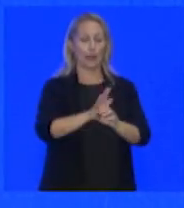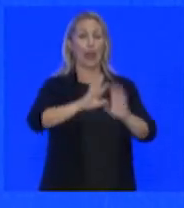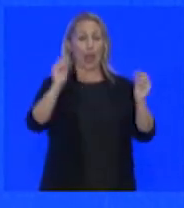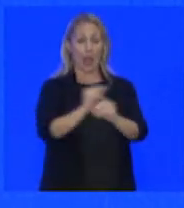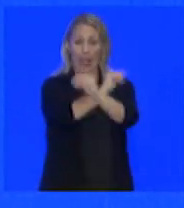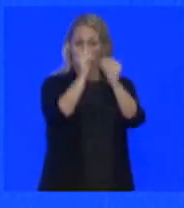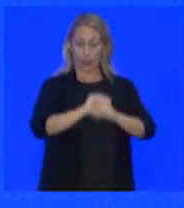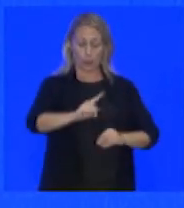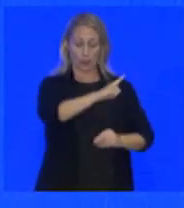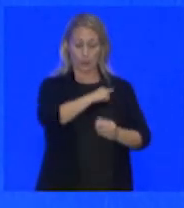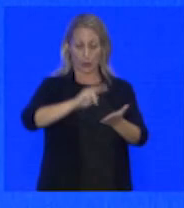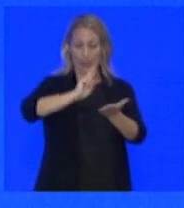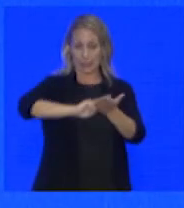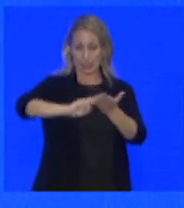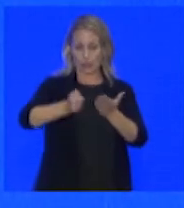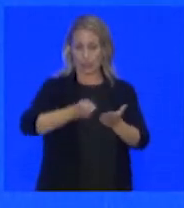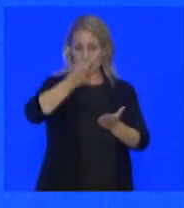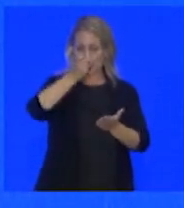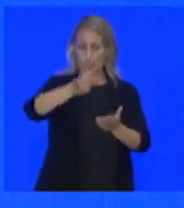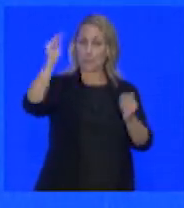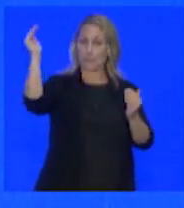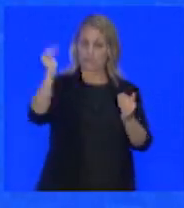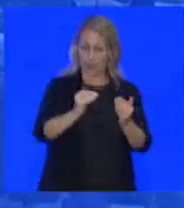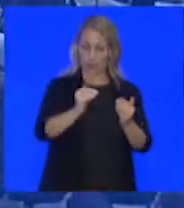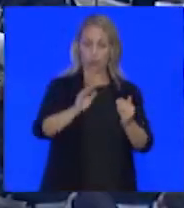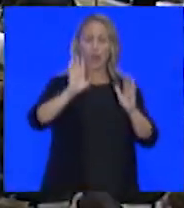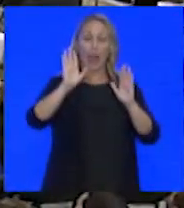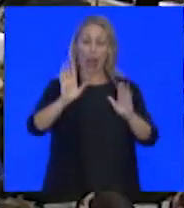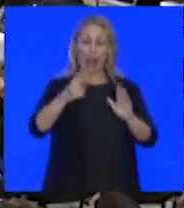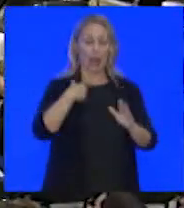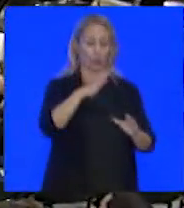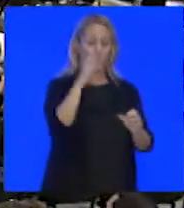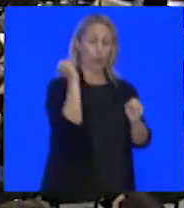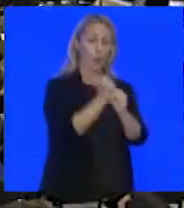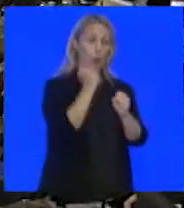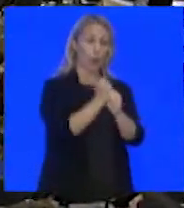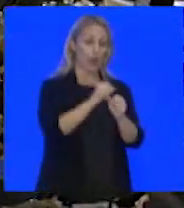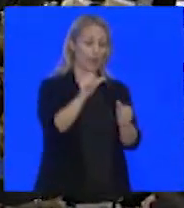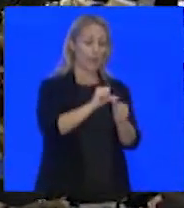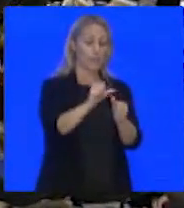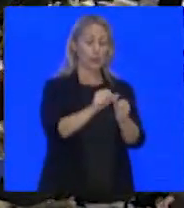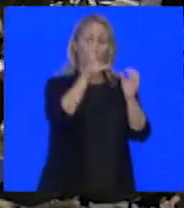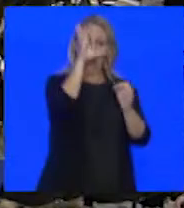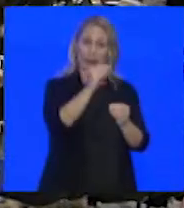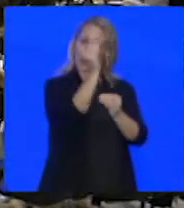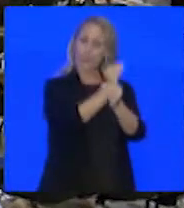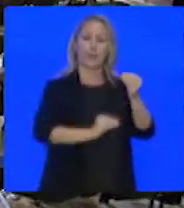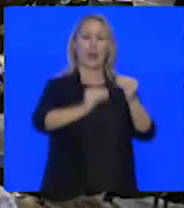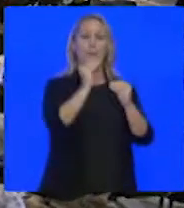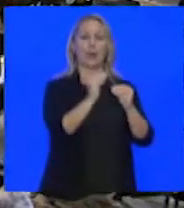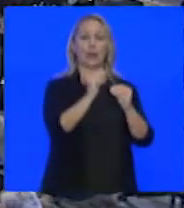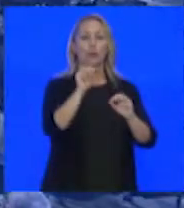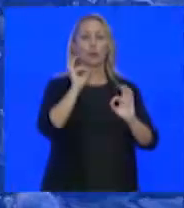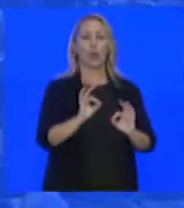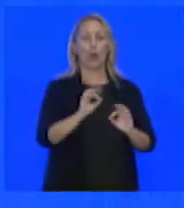των εισφορών, όλοι οι εργαζόμενοι θα δουν στο ταμείο τους αύξηση στα χρήματά τους, αλλά και οι επιχειρήσεις θα δουν να μειώνεται